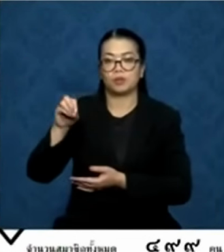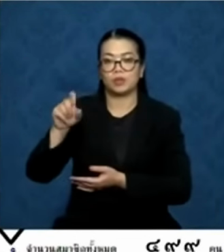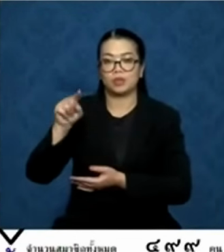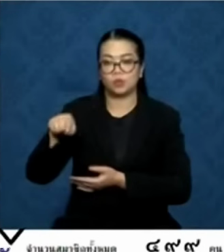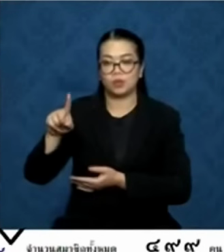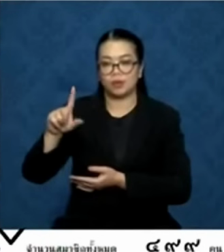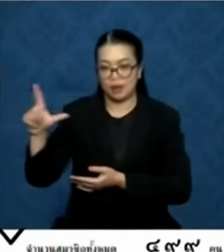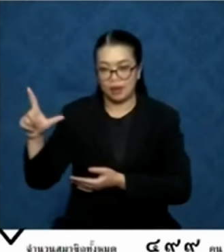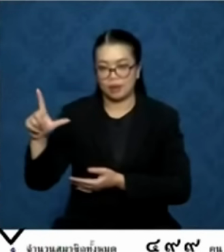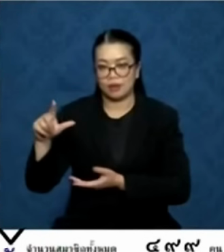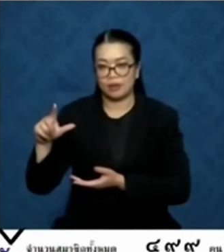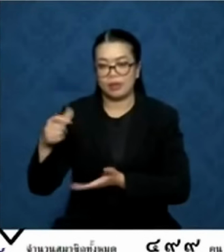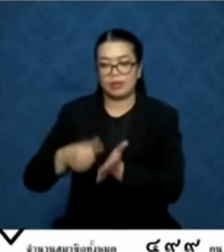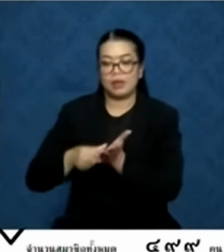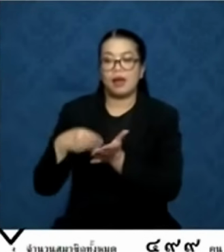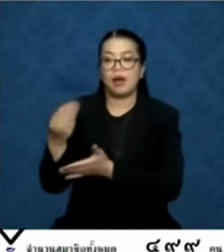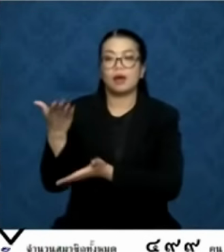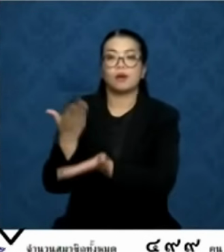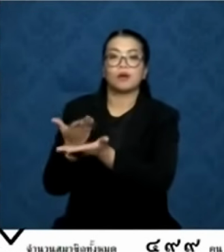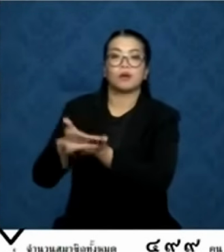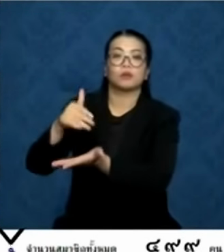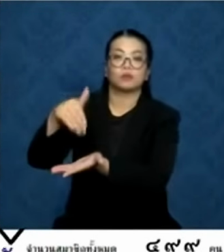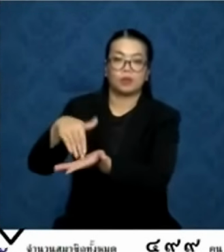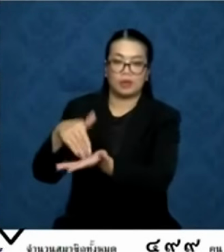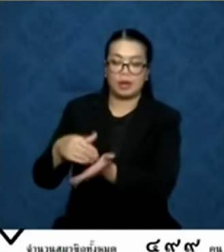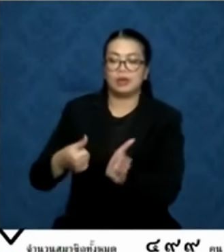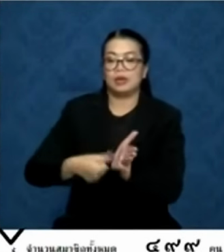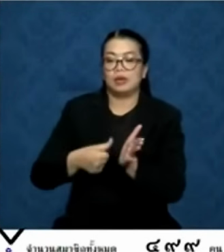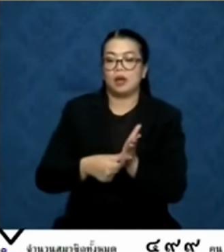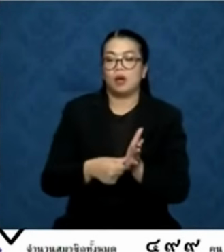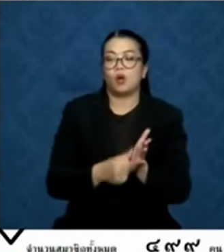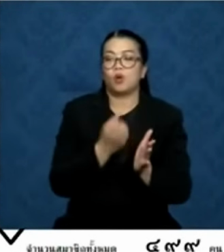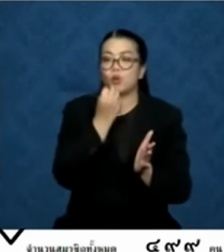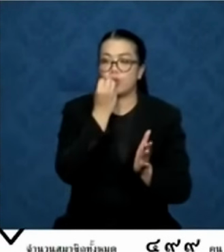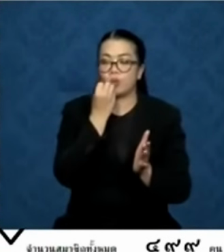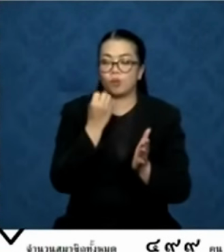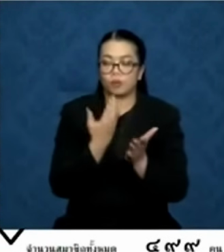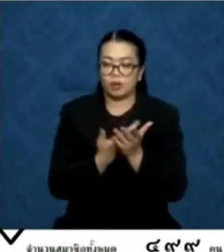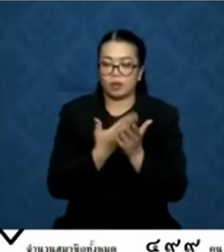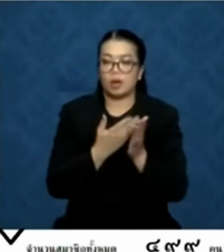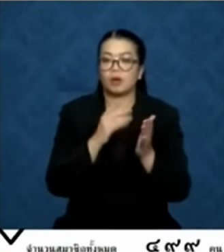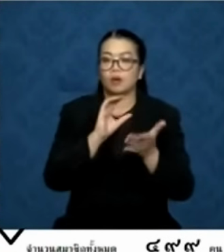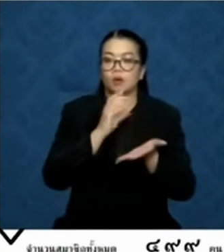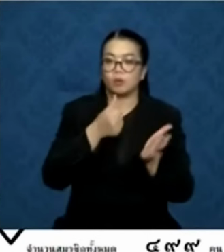118,361.1 ล้านบาทและชำระคืนต้นเงินกู้